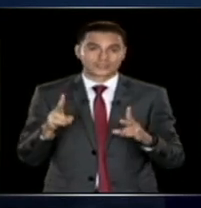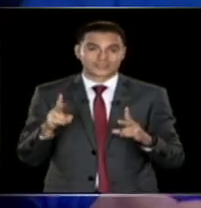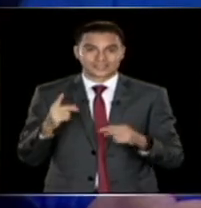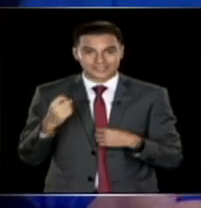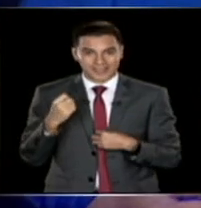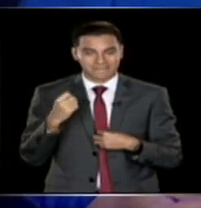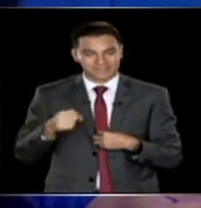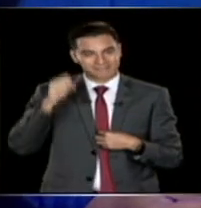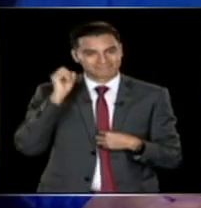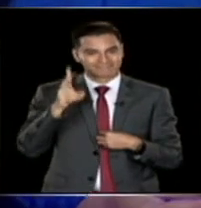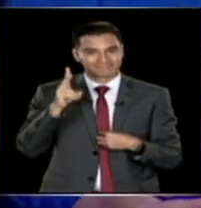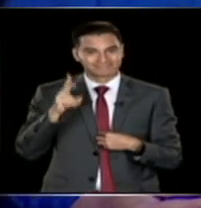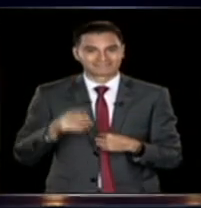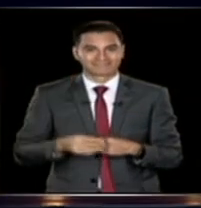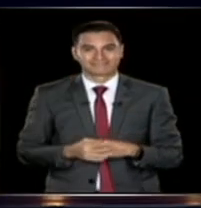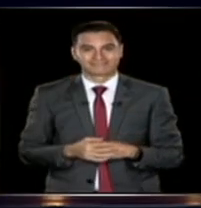أنا جامدة.